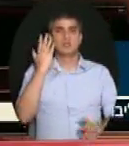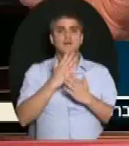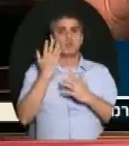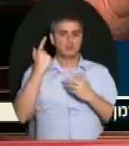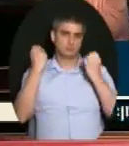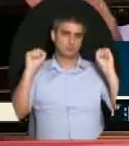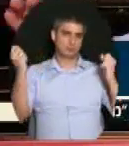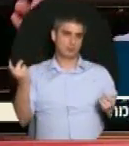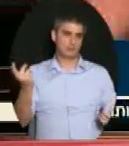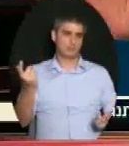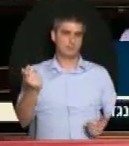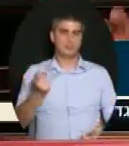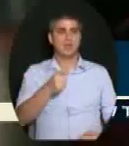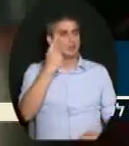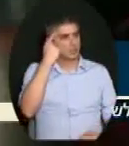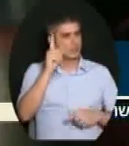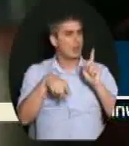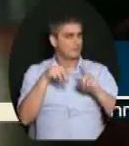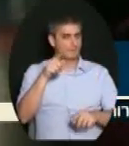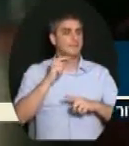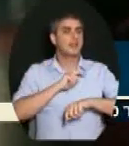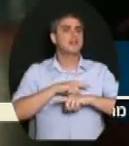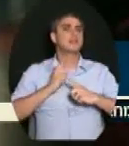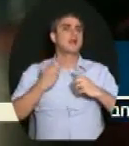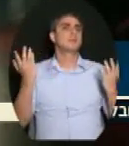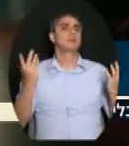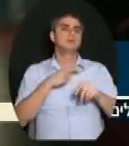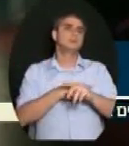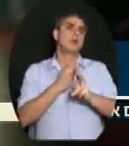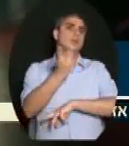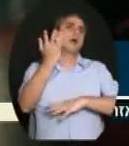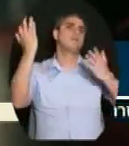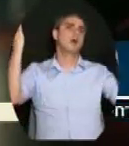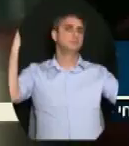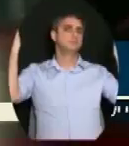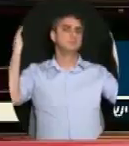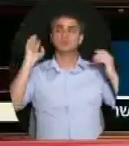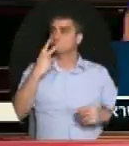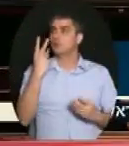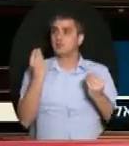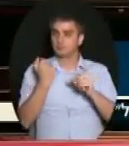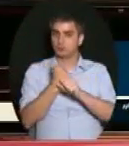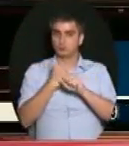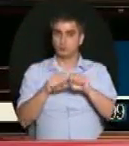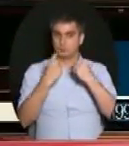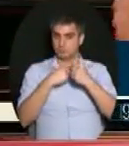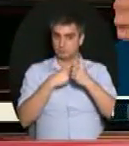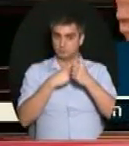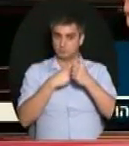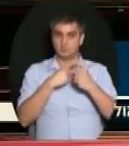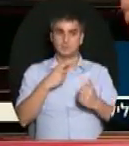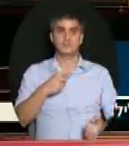אמורים להשתחרר. אבל שנייה. אתה יודע, לפעמים הטיימינג קובע. חלף הזמן. היו שני דברים שגרמו לפיצוץ. גם